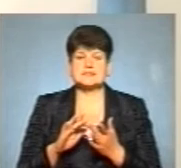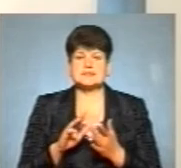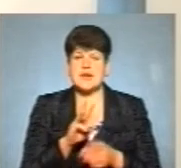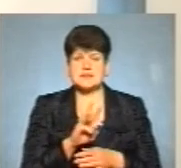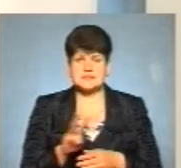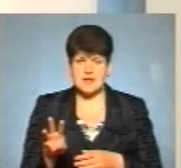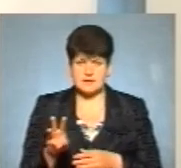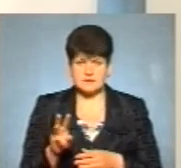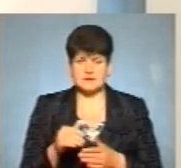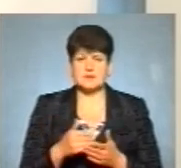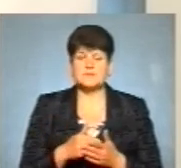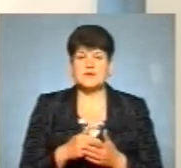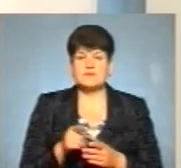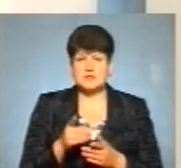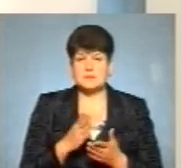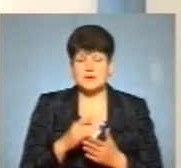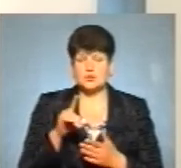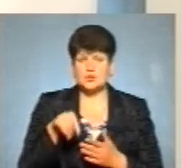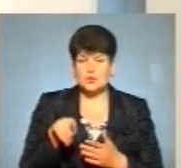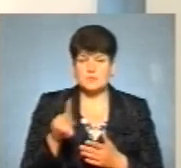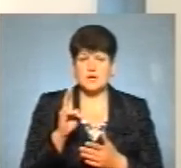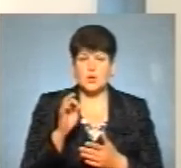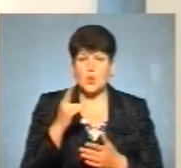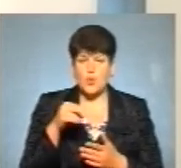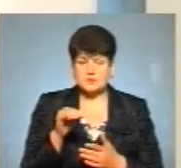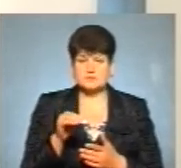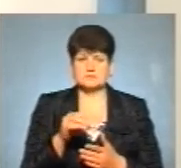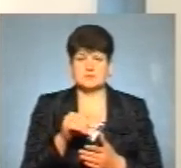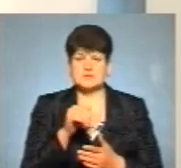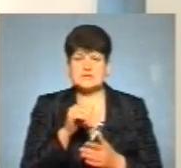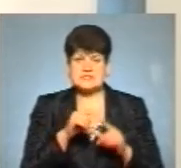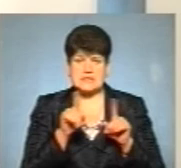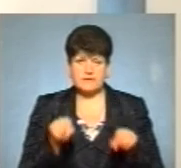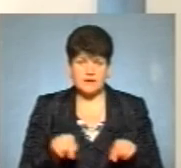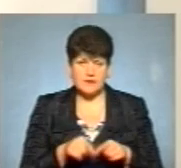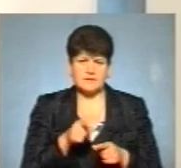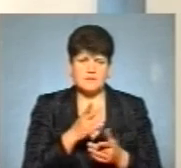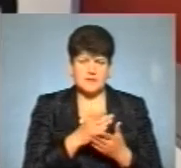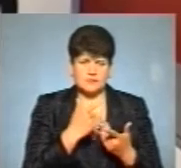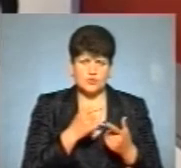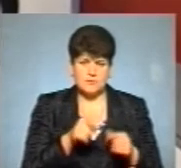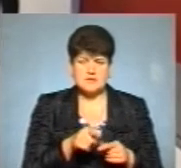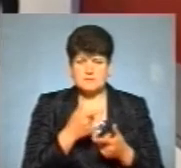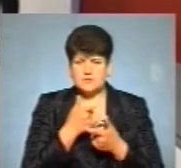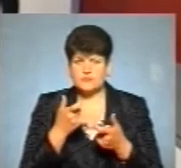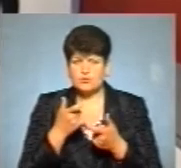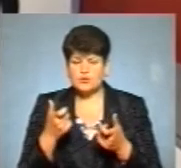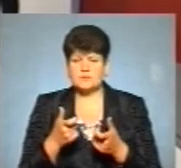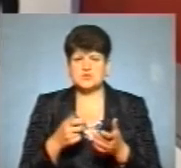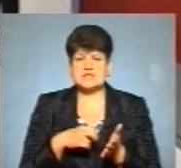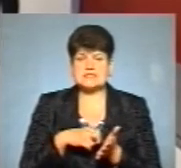доступ за номером і пін-кодом сертифіката. Там вся ця інформація є. Ми інформуємо через відповідні